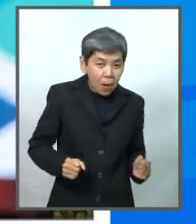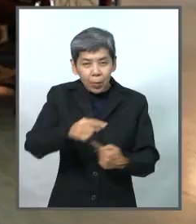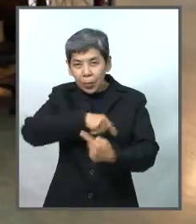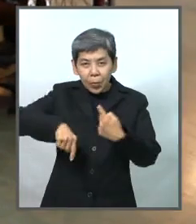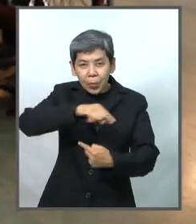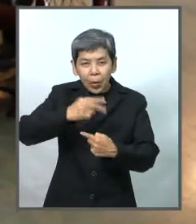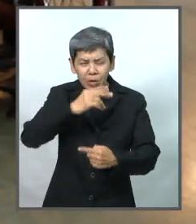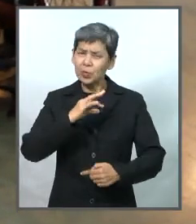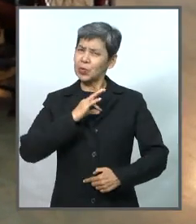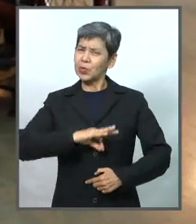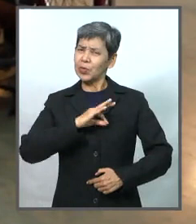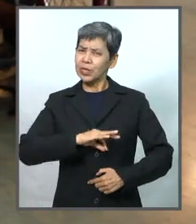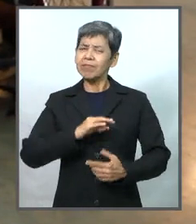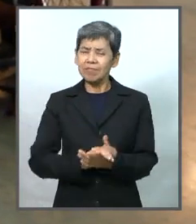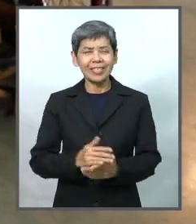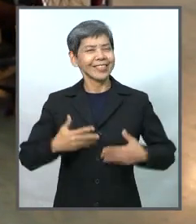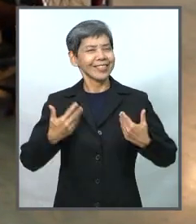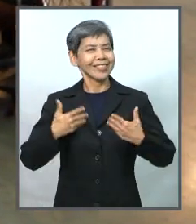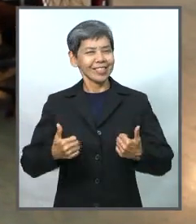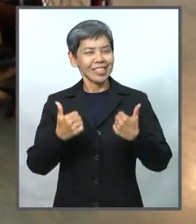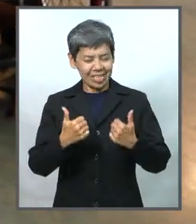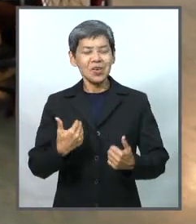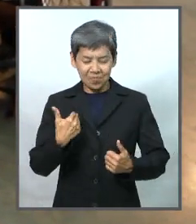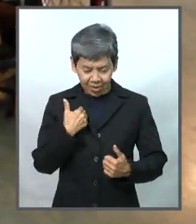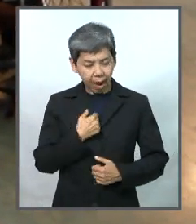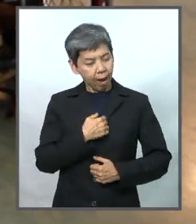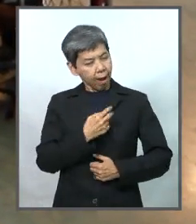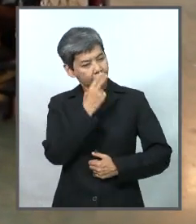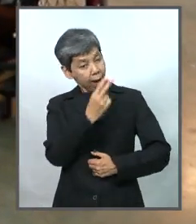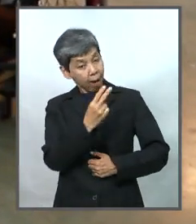ดูครับความรู้สึกก็ดีใจครับที่มีคนเห็น